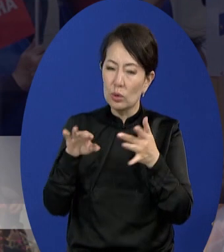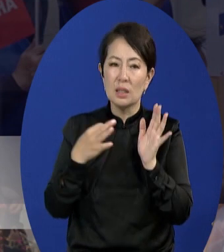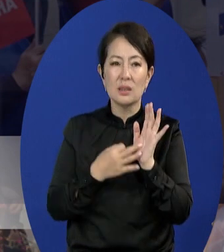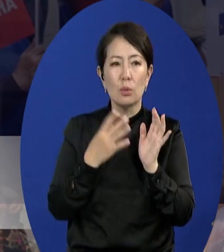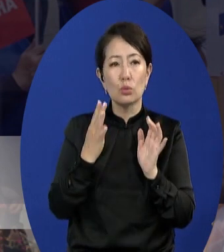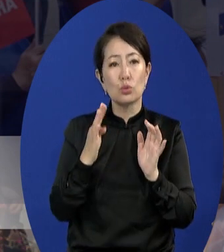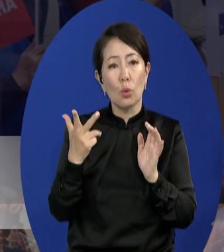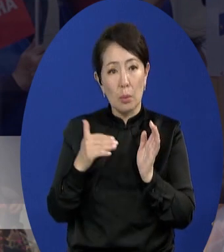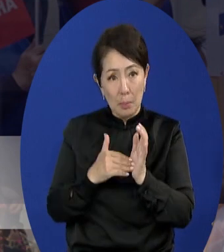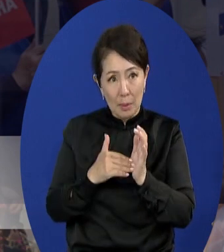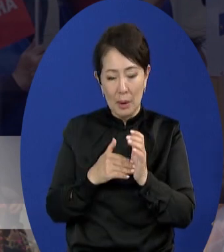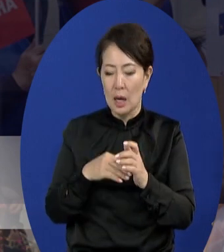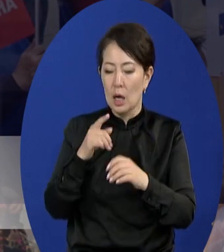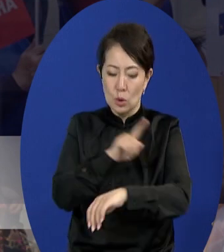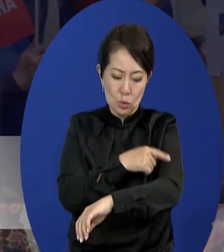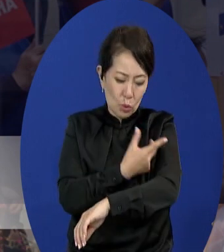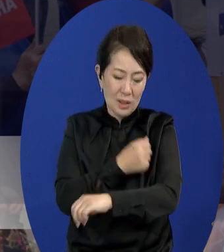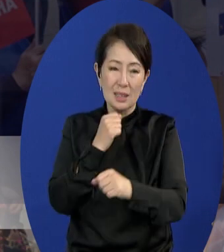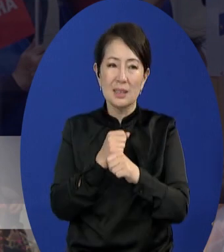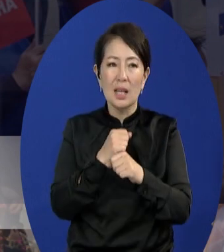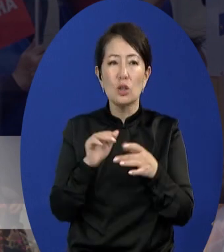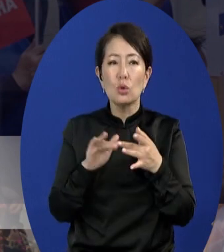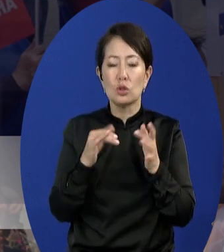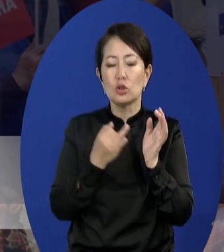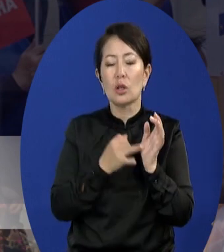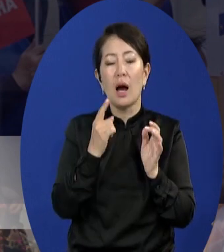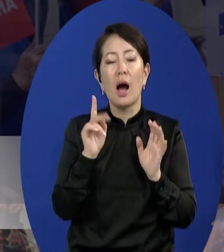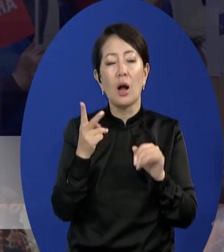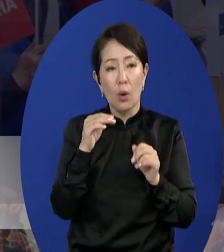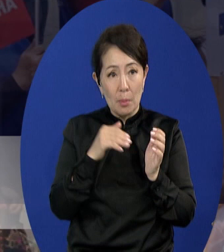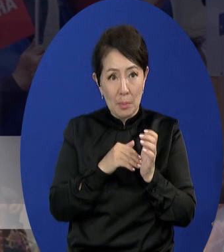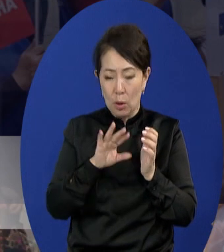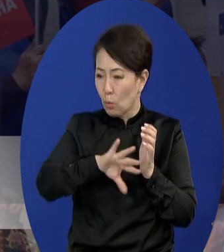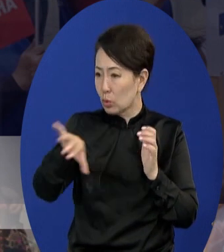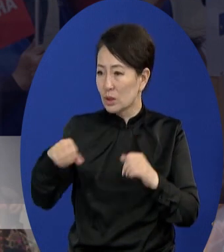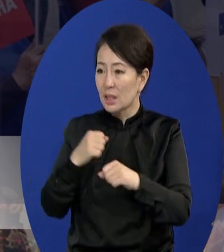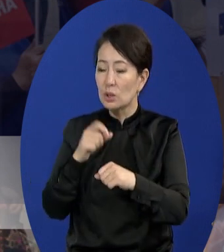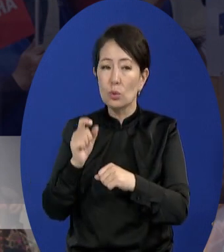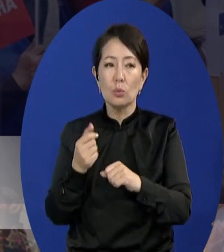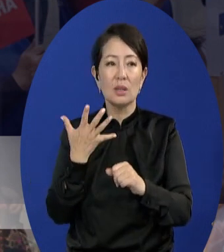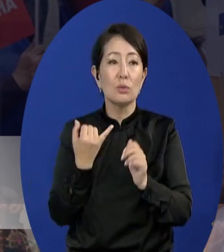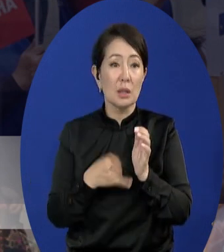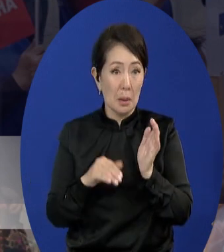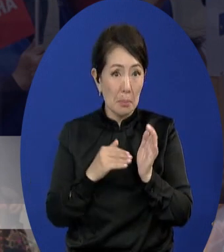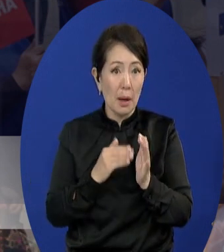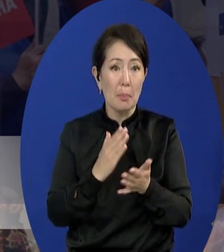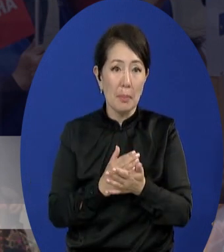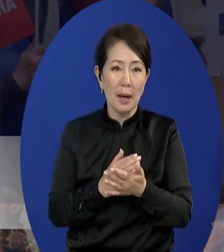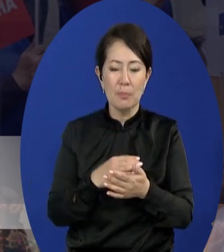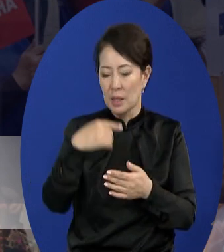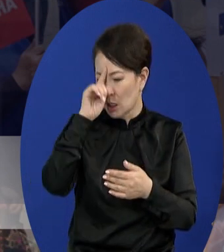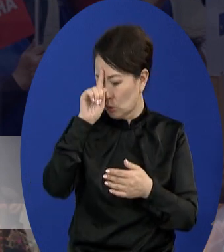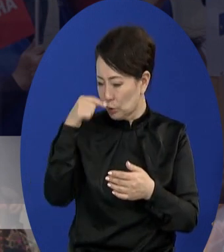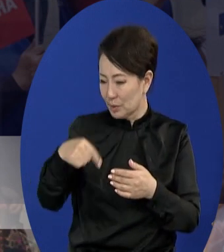төгрөг байгаа бол сувлэгчийн дундаж цалин 712,000 төгрөг байна. Харин бусад ажилчдын цалин 560,000 төгрөг байна. Эрүүл